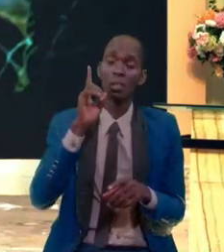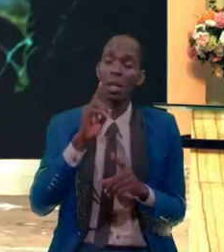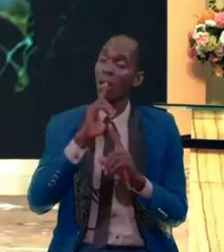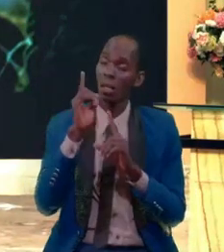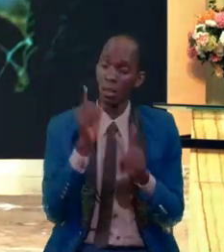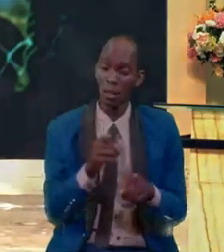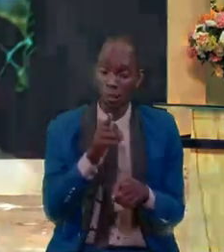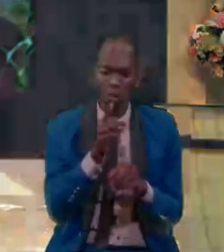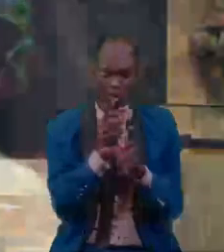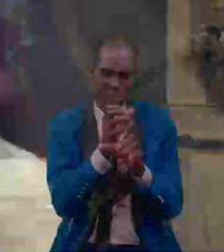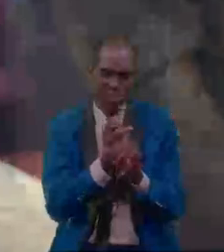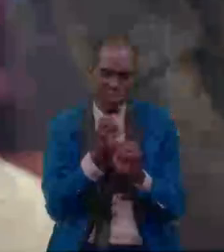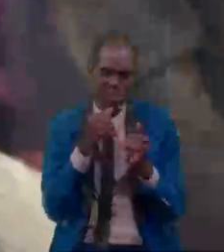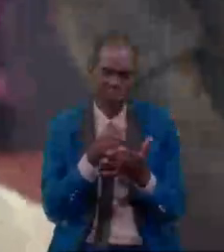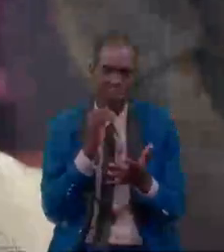Recevez cela par la foi maintenant.